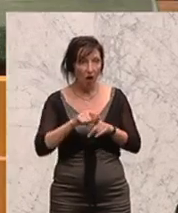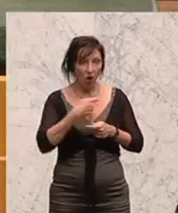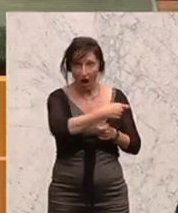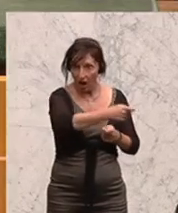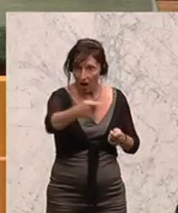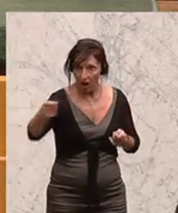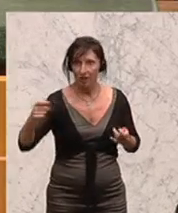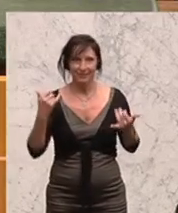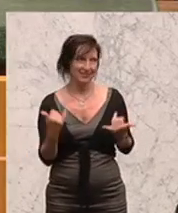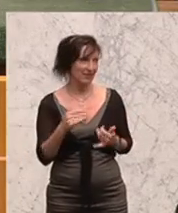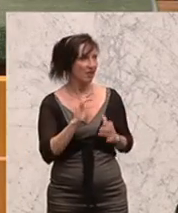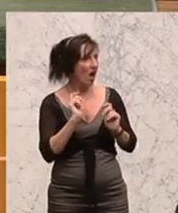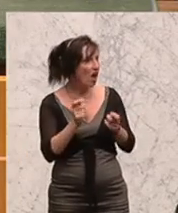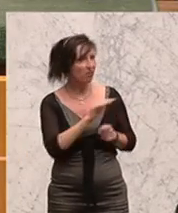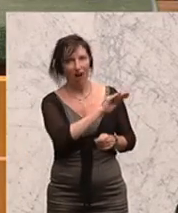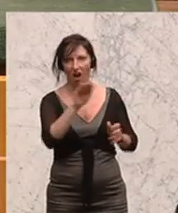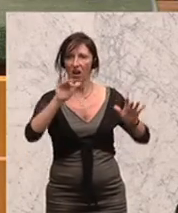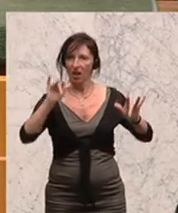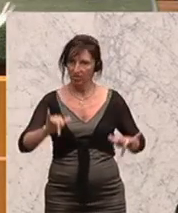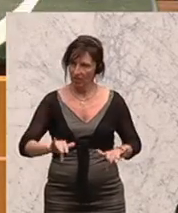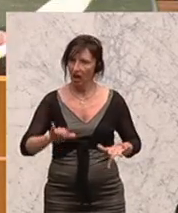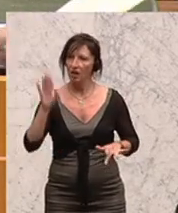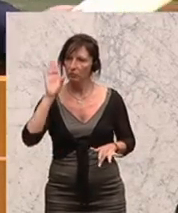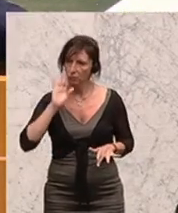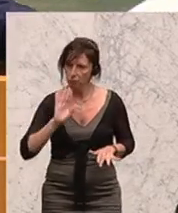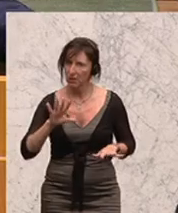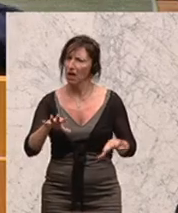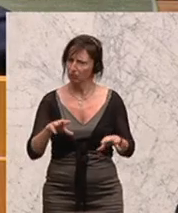den Antrag auch zur Verfügung haben. Bitte das so zur Kenntnis